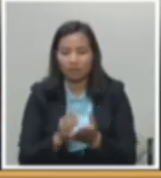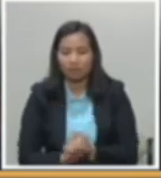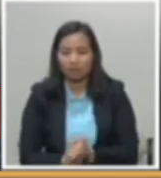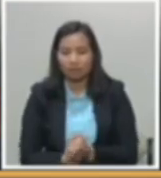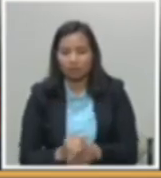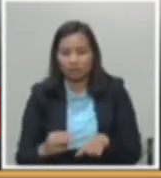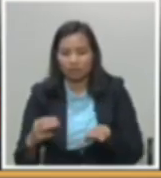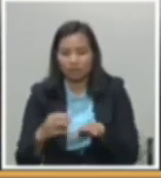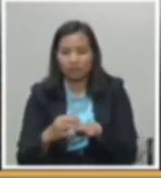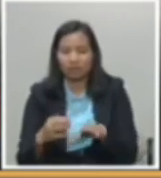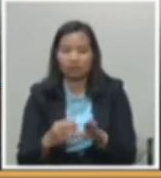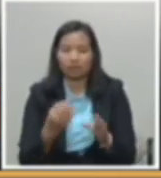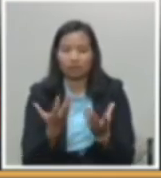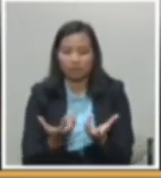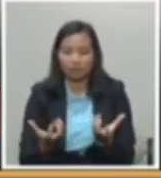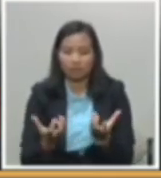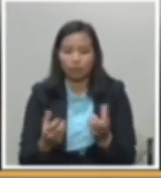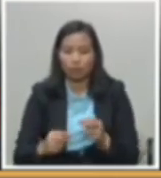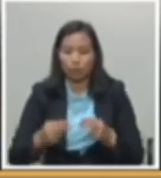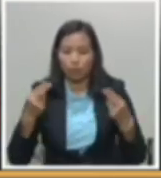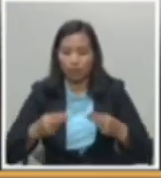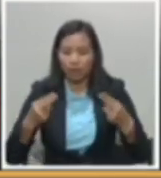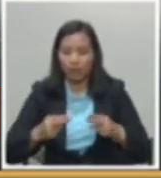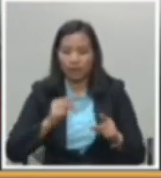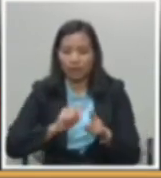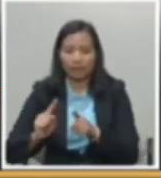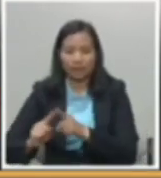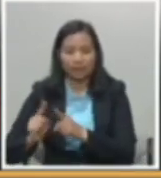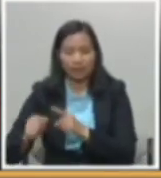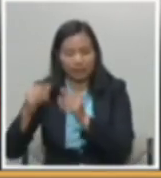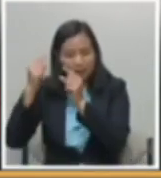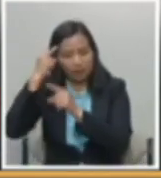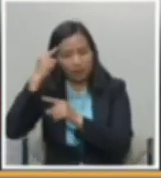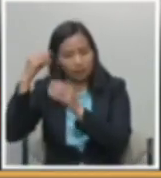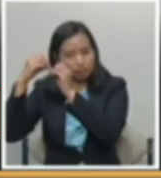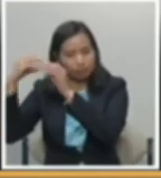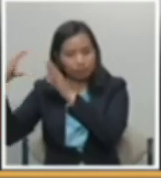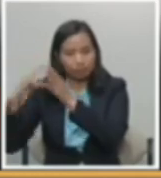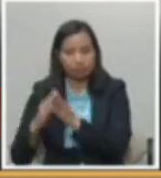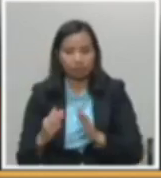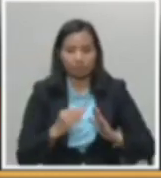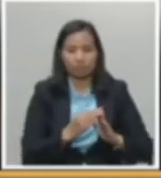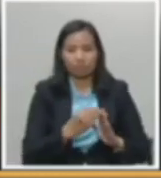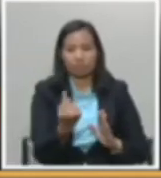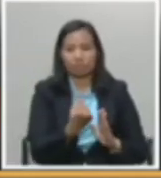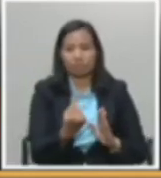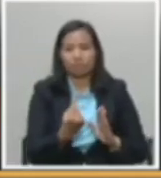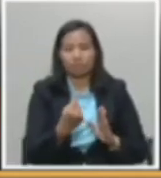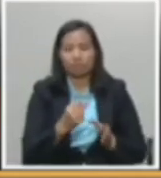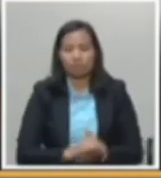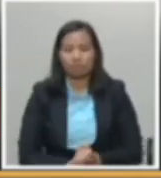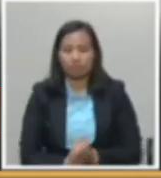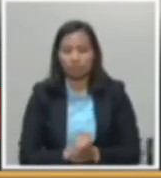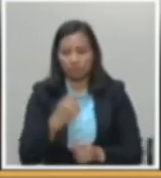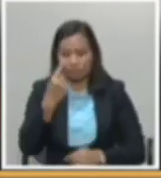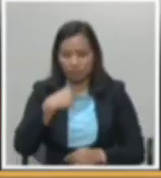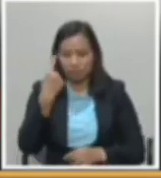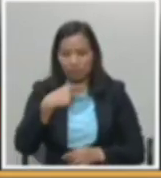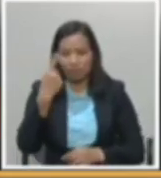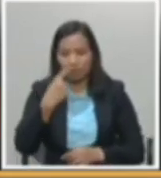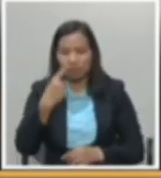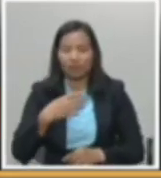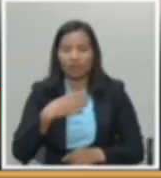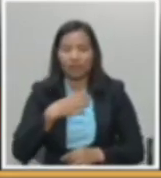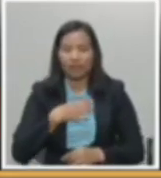ธยุทโธปกรณ์ต่างๆท่านประธานลองนึกภาพว่ามีบ้านอยู่หลังหนึ่งค่ะที่ใครๆก็ทราบว่